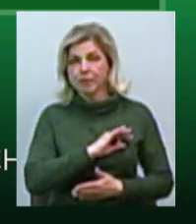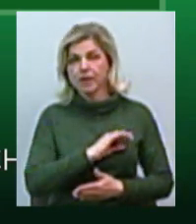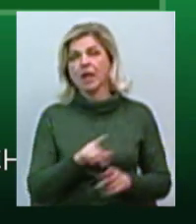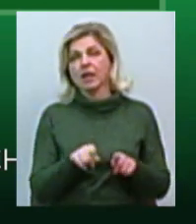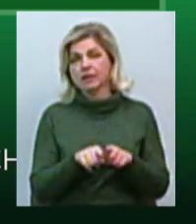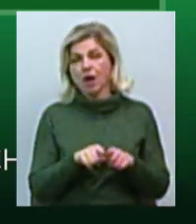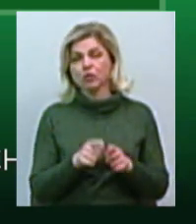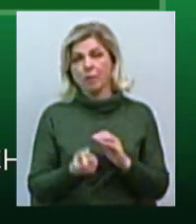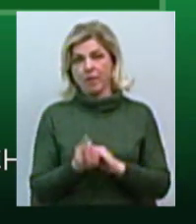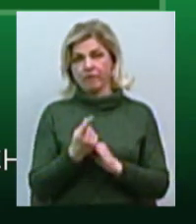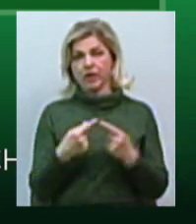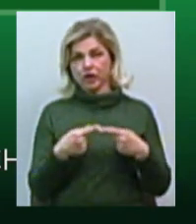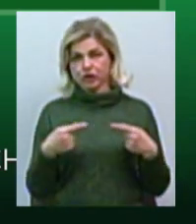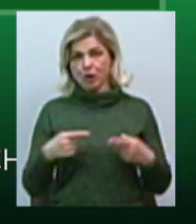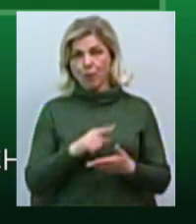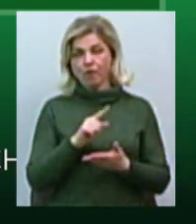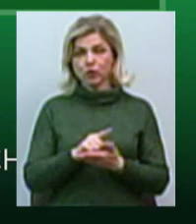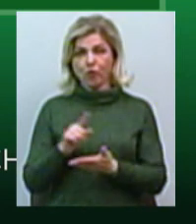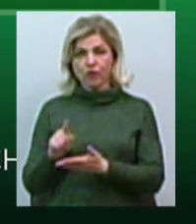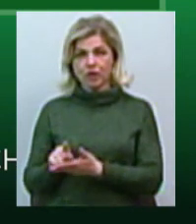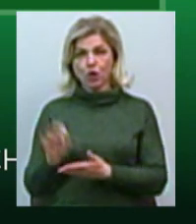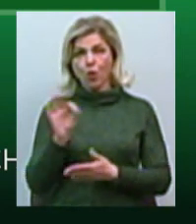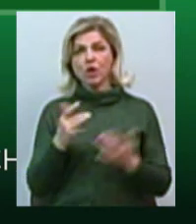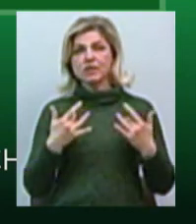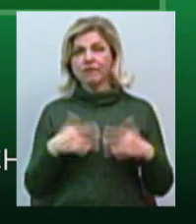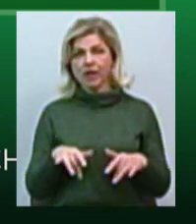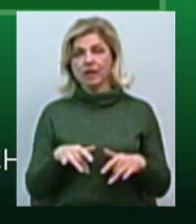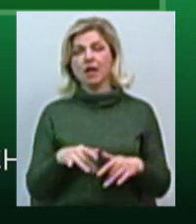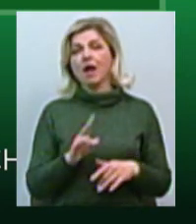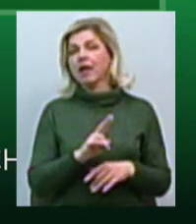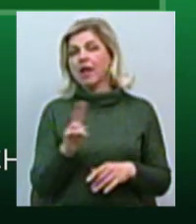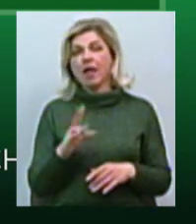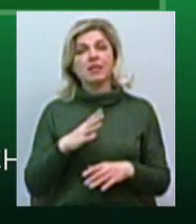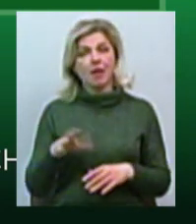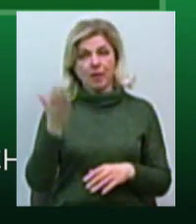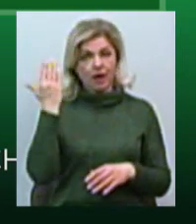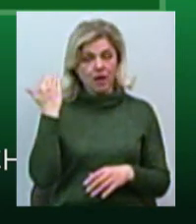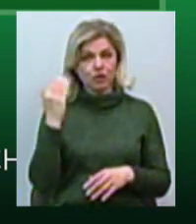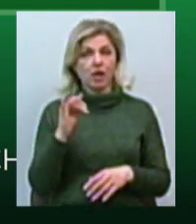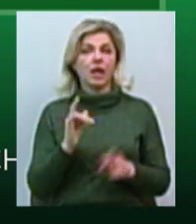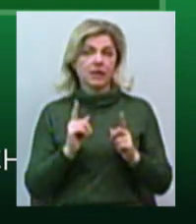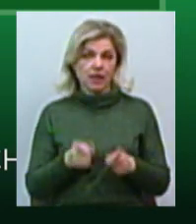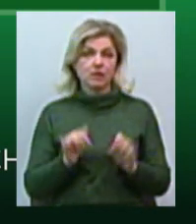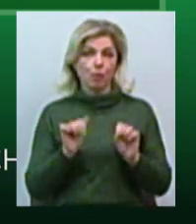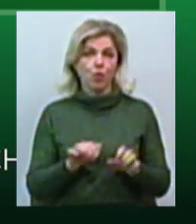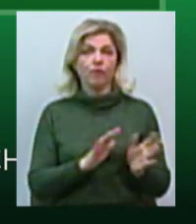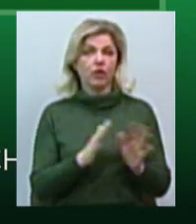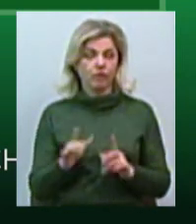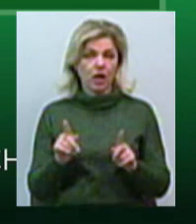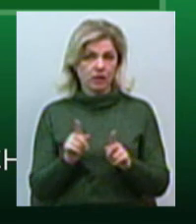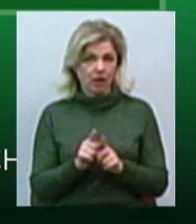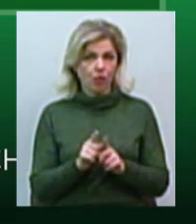Також з'являються інші повноваження в них щодо звільнення, яких не існувало раніше. І дійсно може відбуватися певне таке